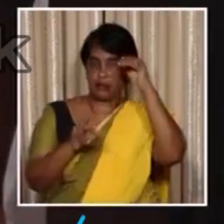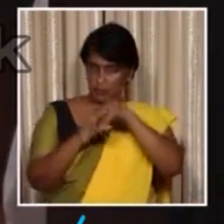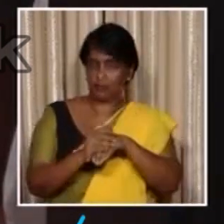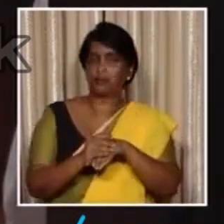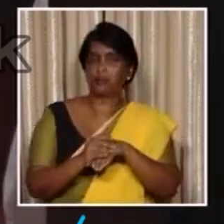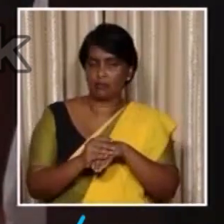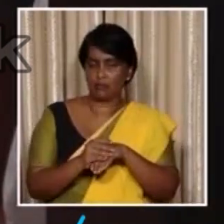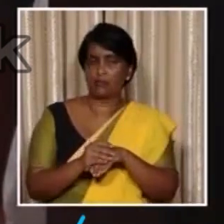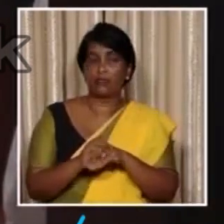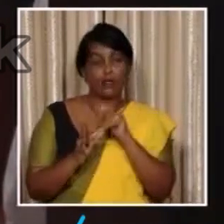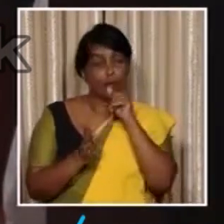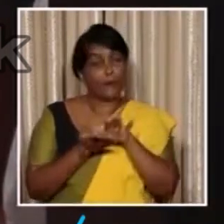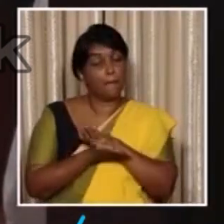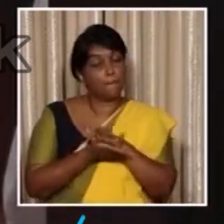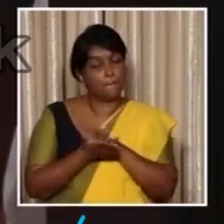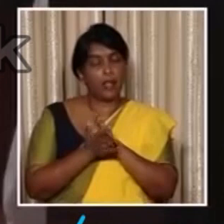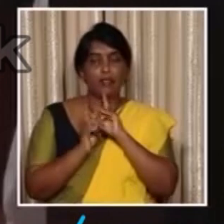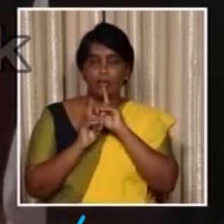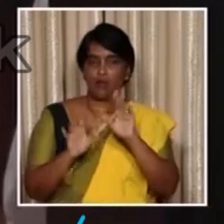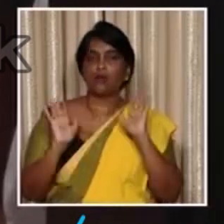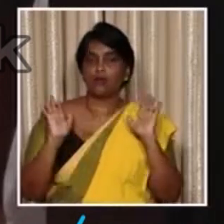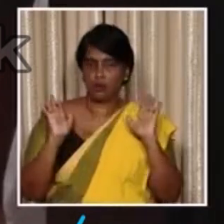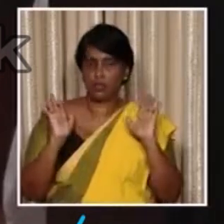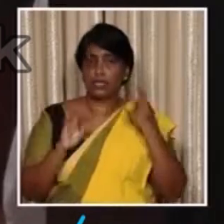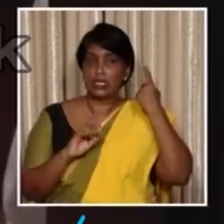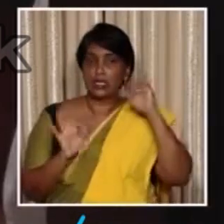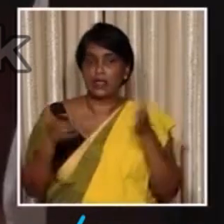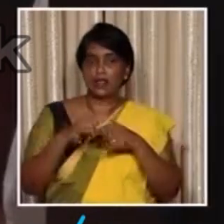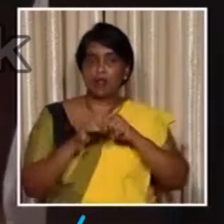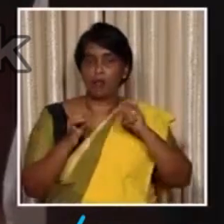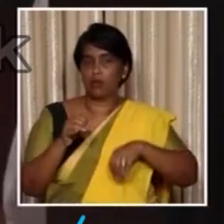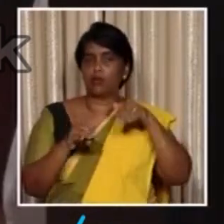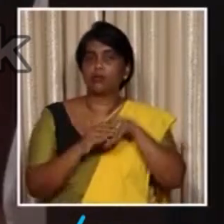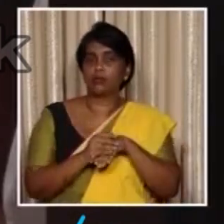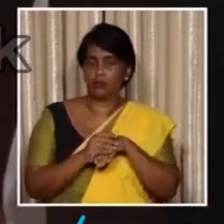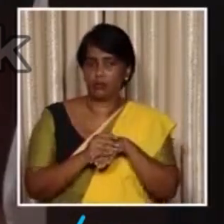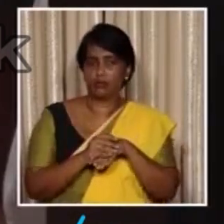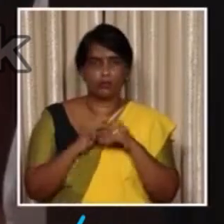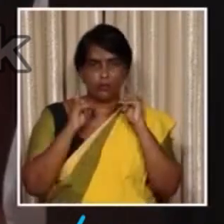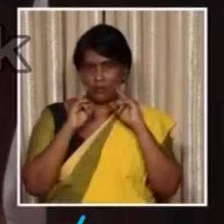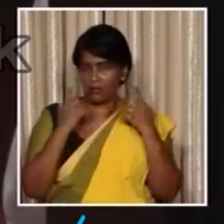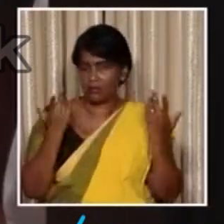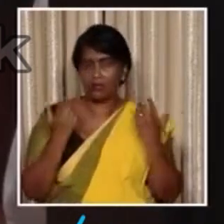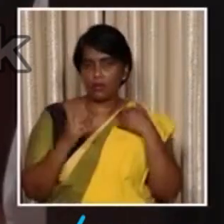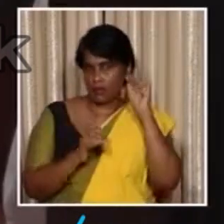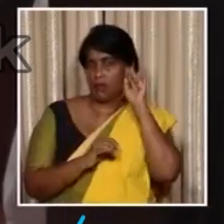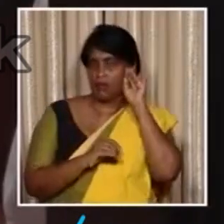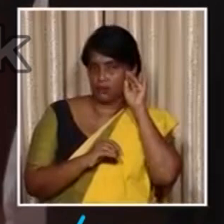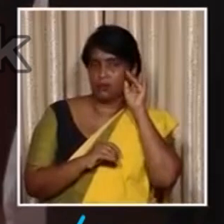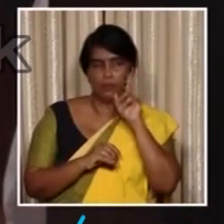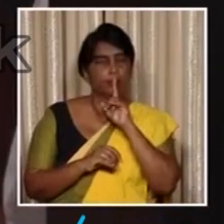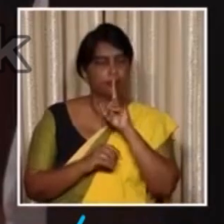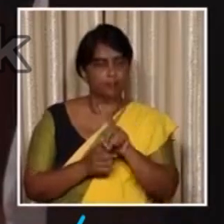ඇවිල්ලා පැහැදිලි විග්‍රහයක් කරන්නට ඕන. දැන් ඊයේ කැබිනට් එක ඇස්සේ මං දන්නේ මේ මේ අපිට එන ආරංචි මේ